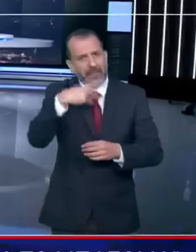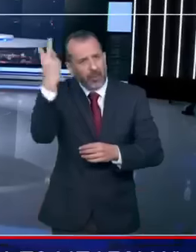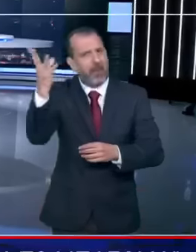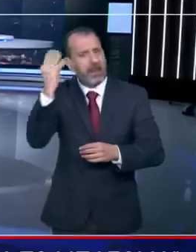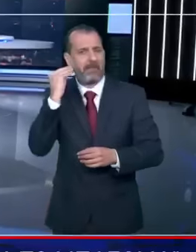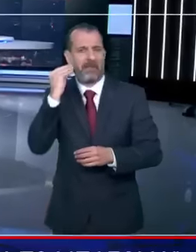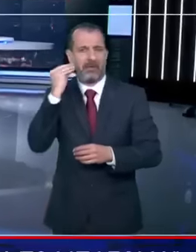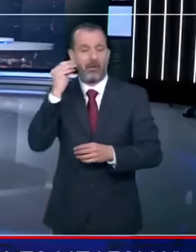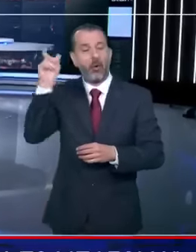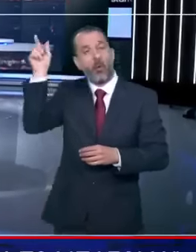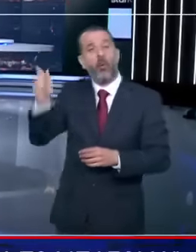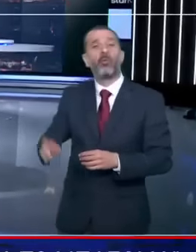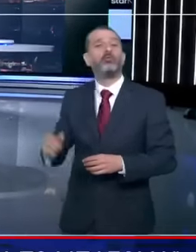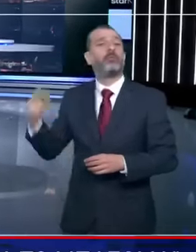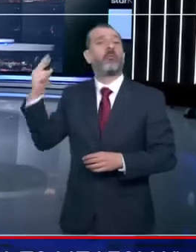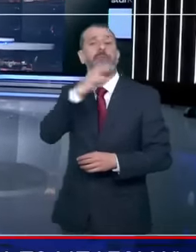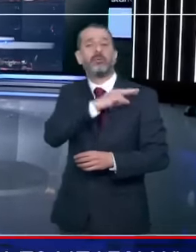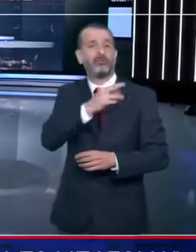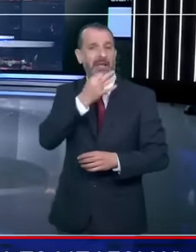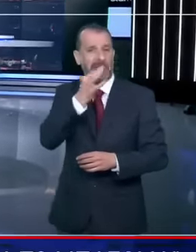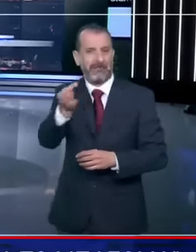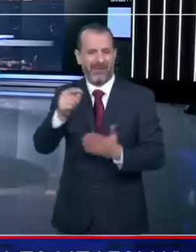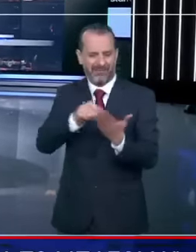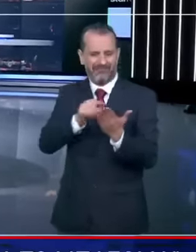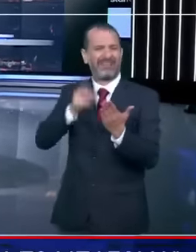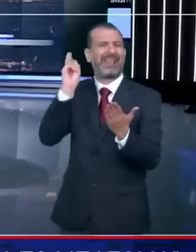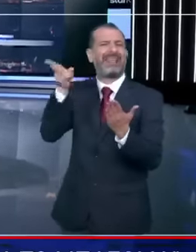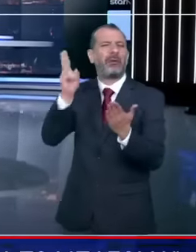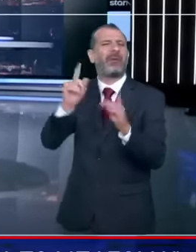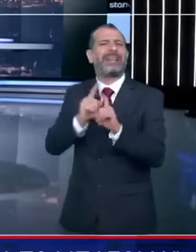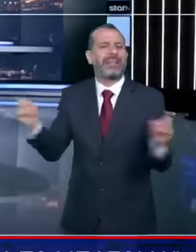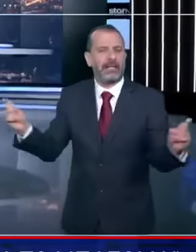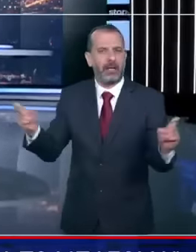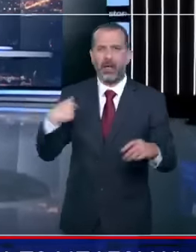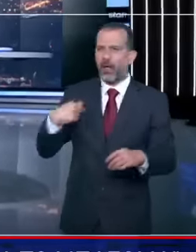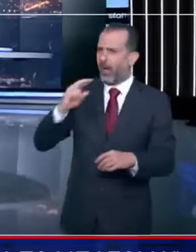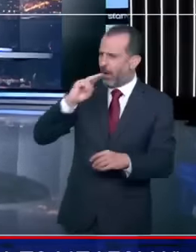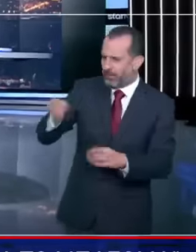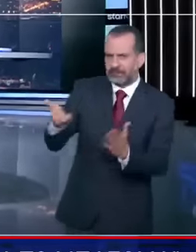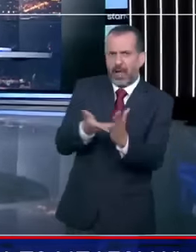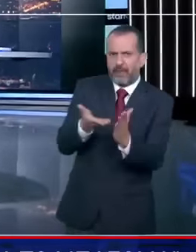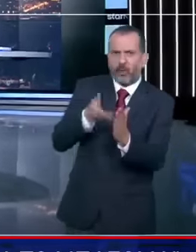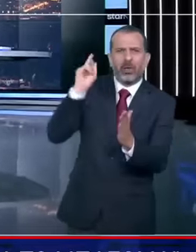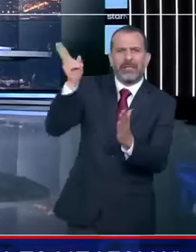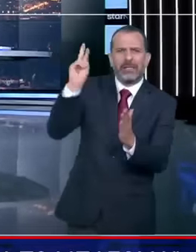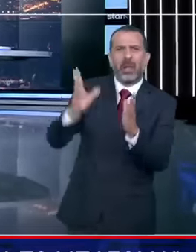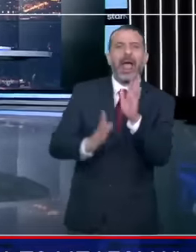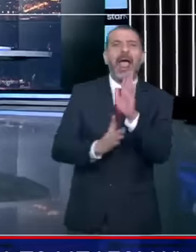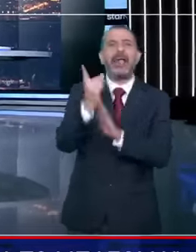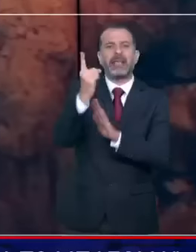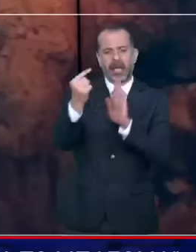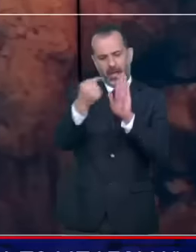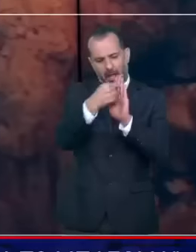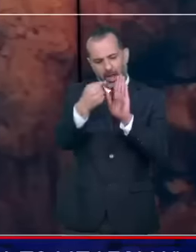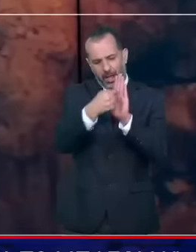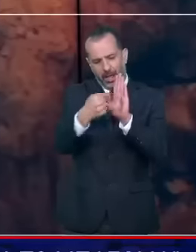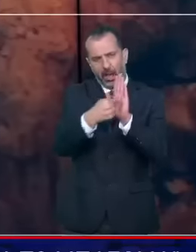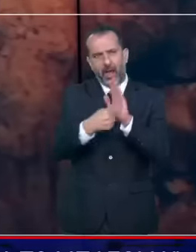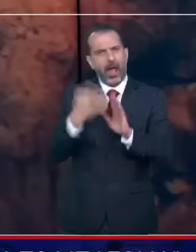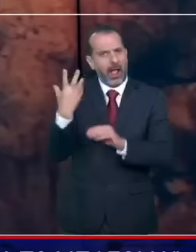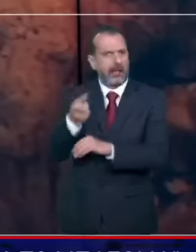Πρωθυπουργός περί κατηγορητηρίου, εμείς δώσαμε ένα κατηγορητήριο ξεκάθαρο, με 11 κατηγορίες. Και